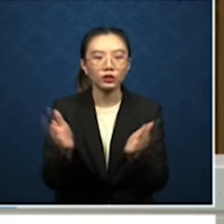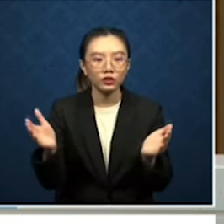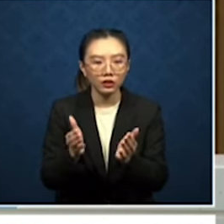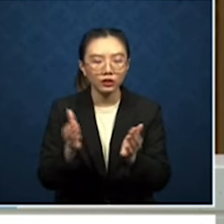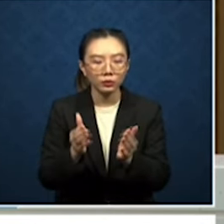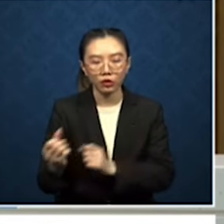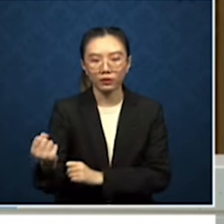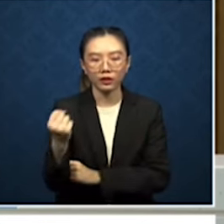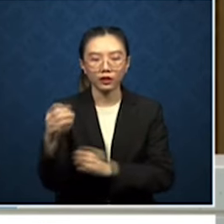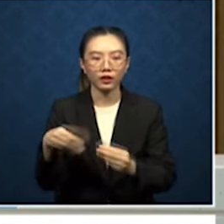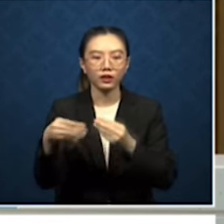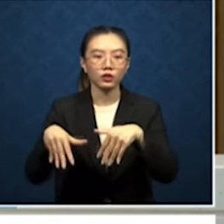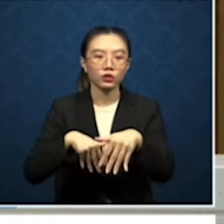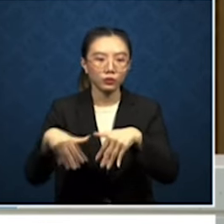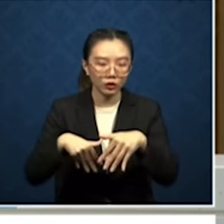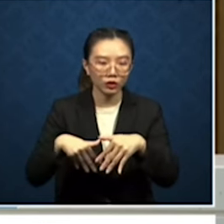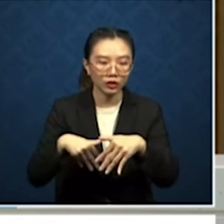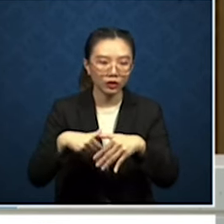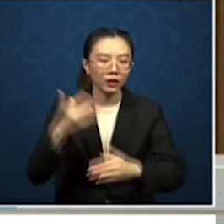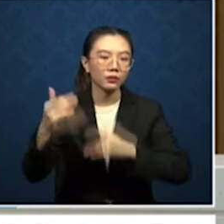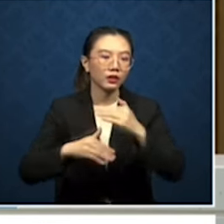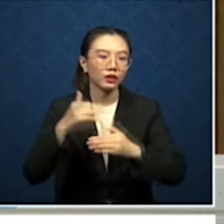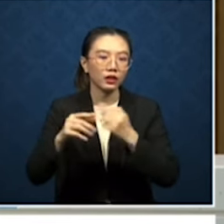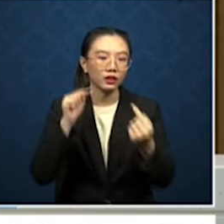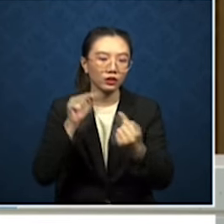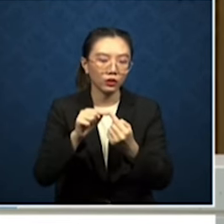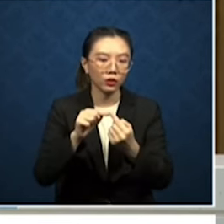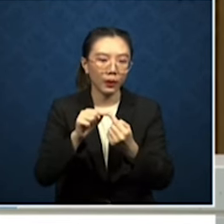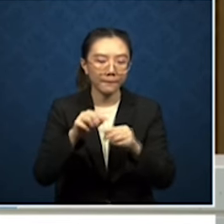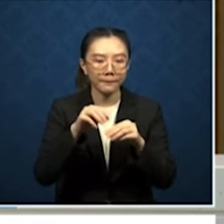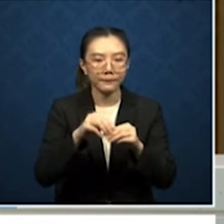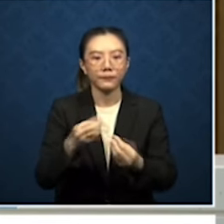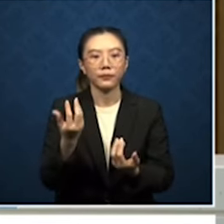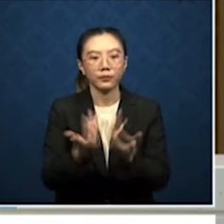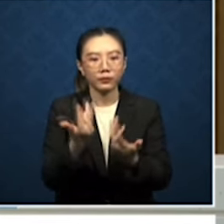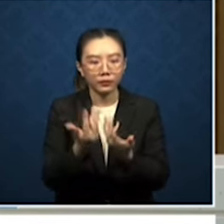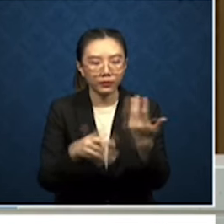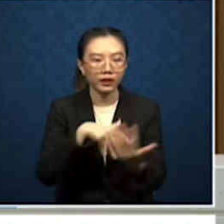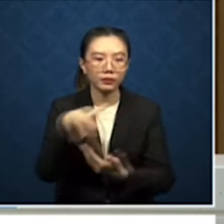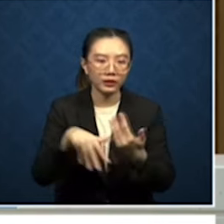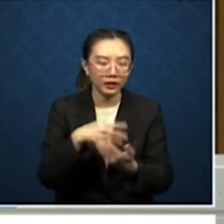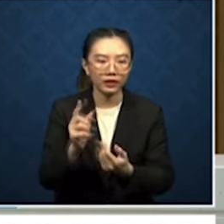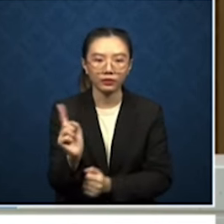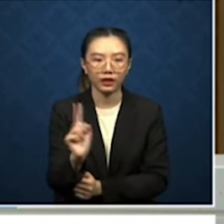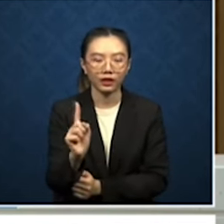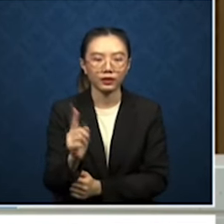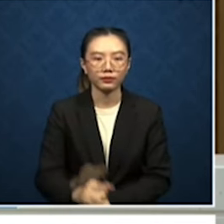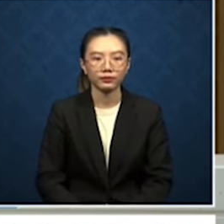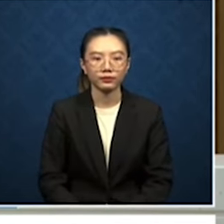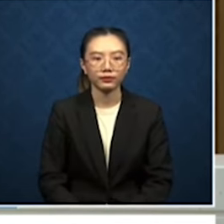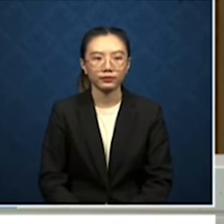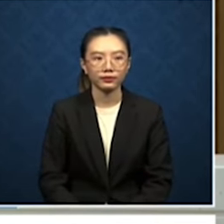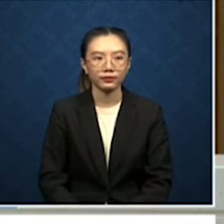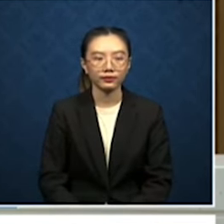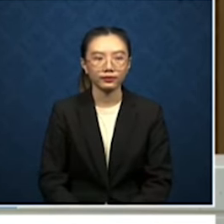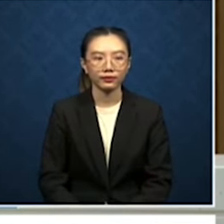นในการพัฒนาและดูแลป่าชายเลนให้ได้รับผลประโยชน์โดยตรงหรือไม่ส